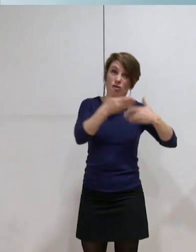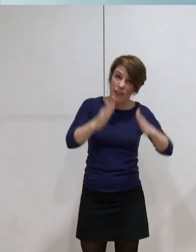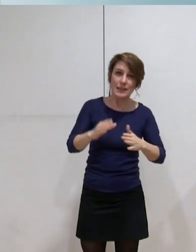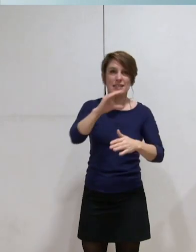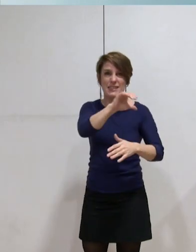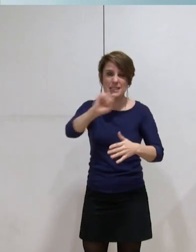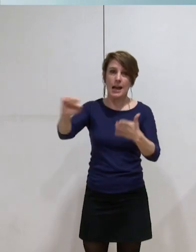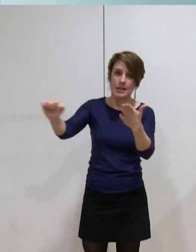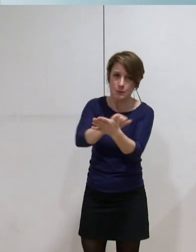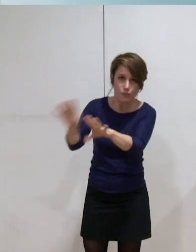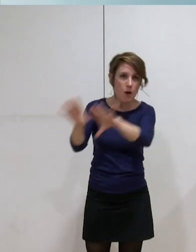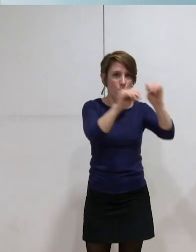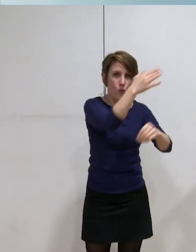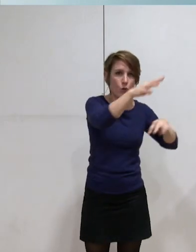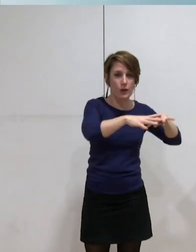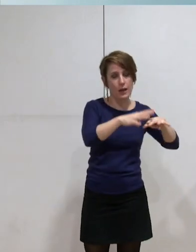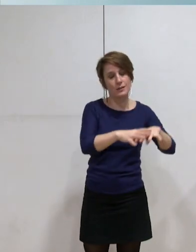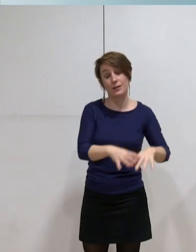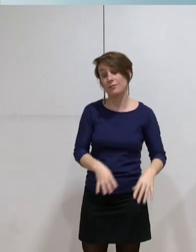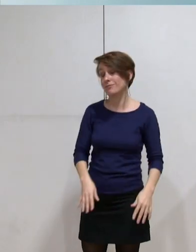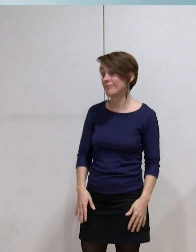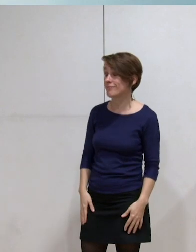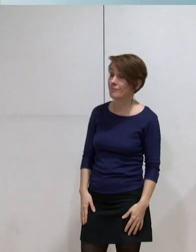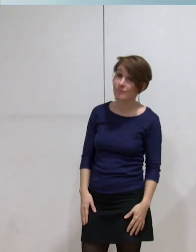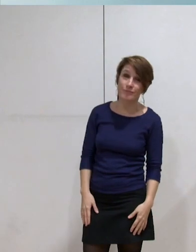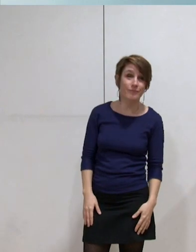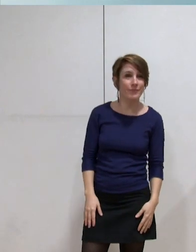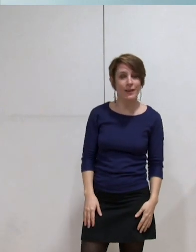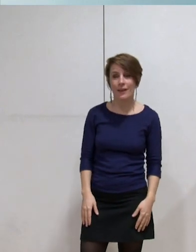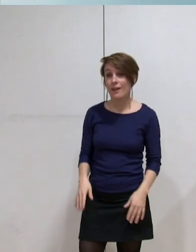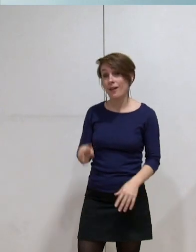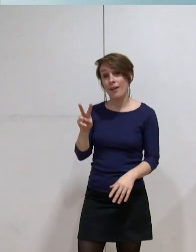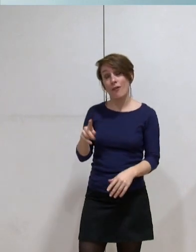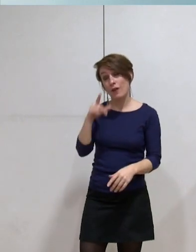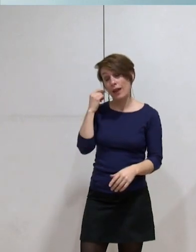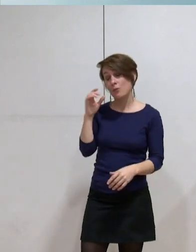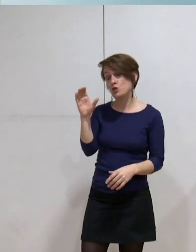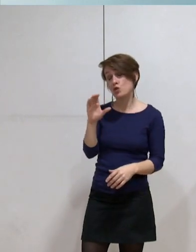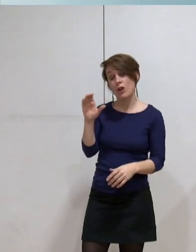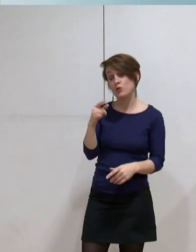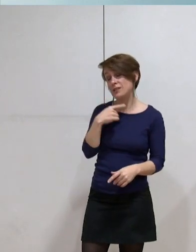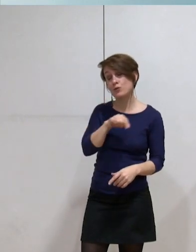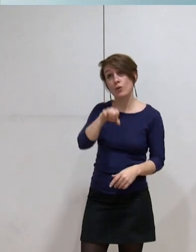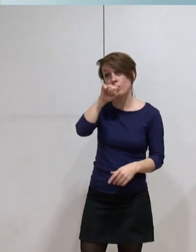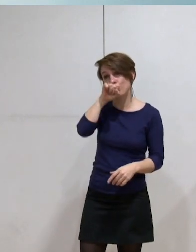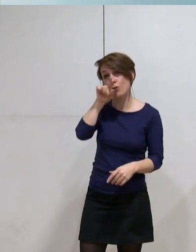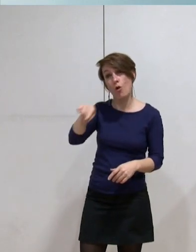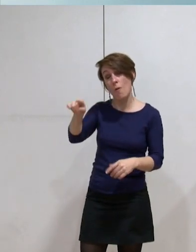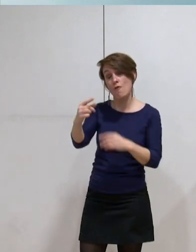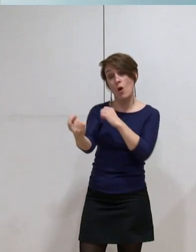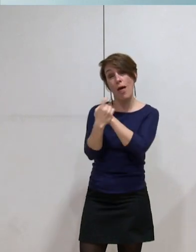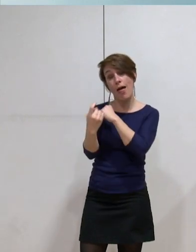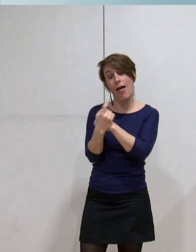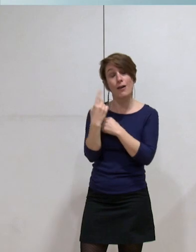l'endéménager nous aimons toujours monsieur chamussi la subtilité de vos propos et de vos qualificatif la réalité des